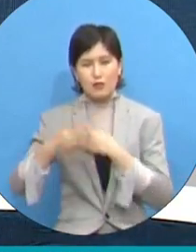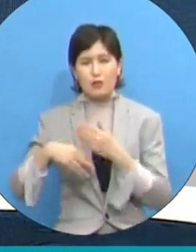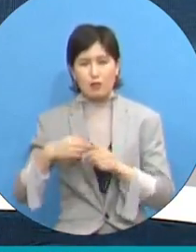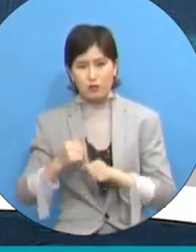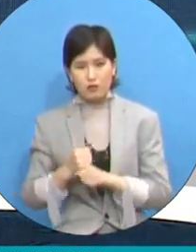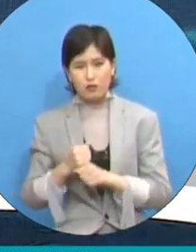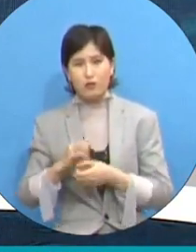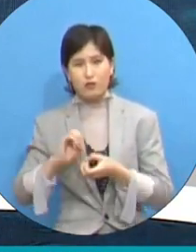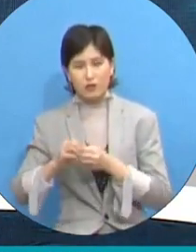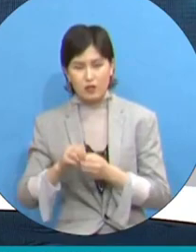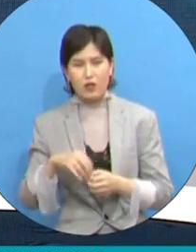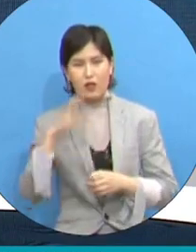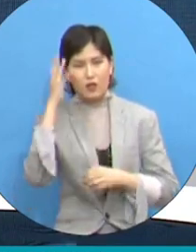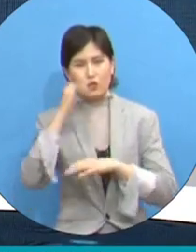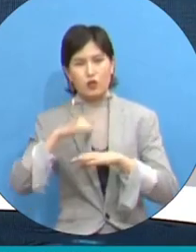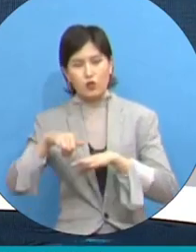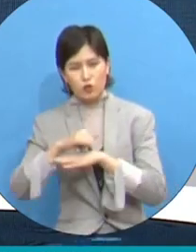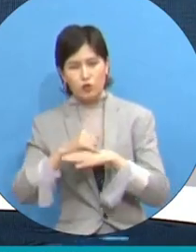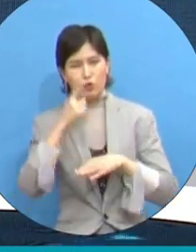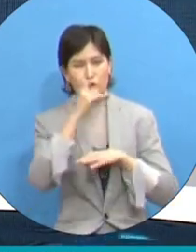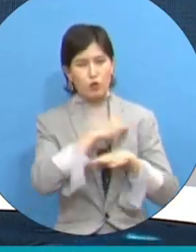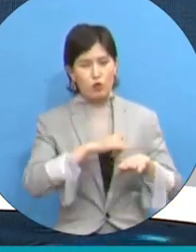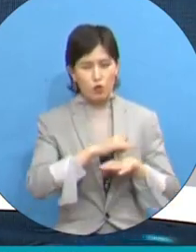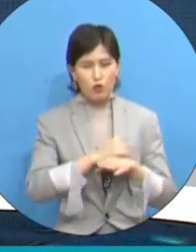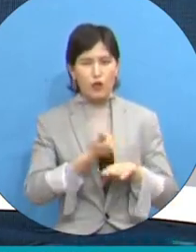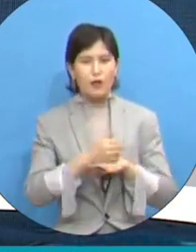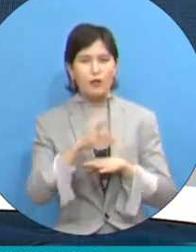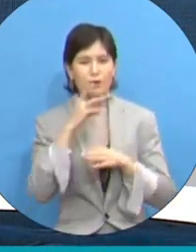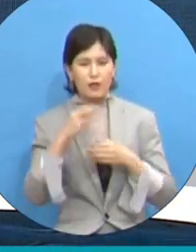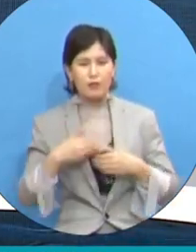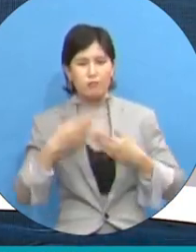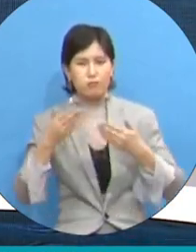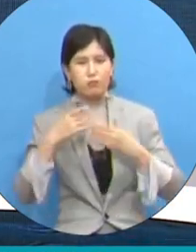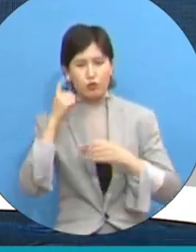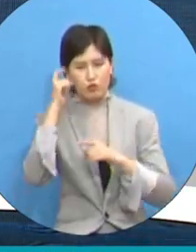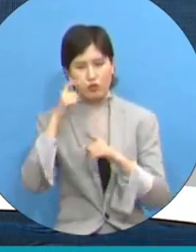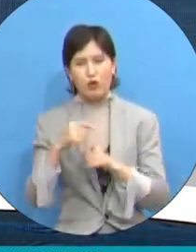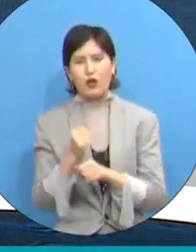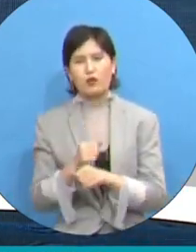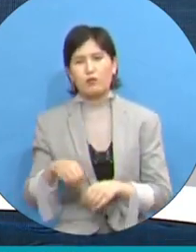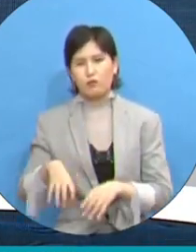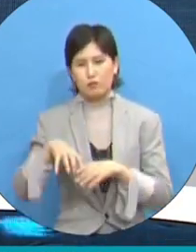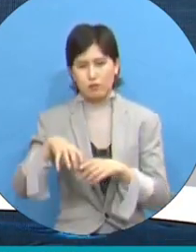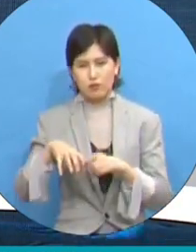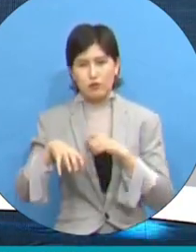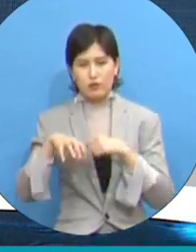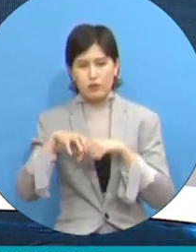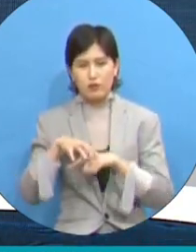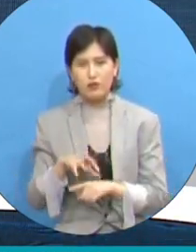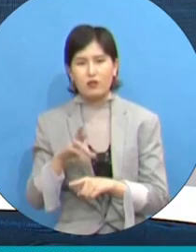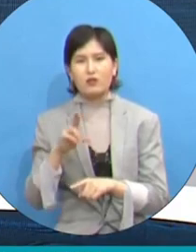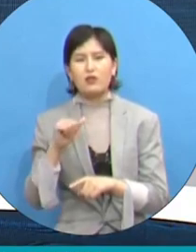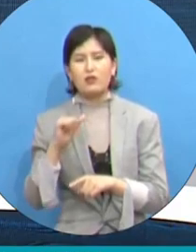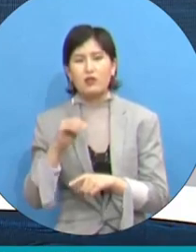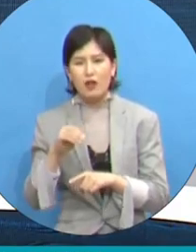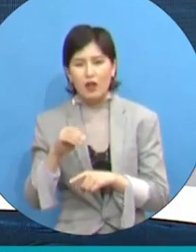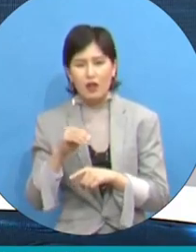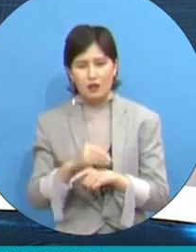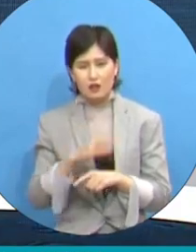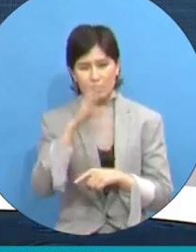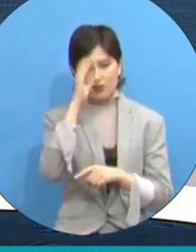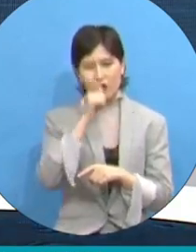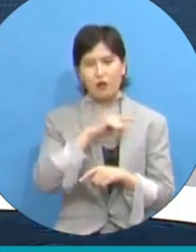болон дотоодын жуулчдад манай улсын аяилжуулчлалын нэгдсэн мэдээллийг хүргэх зорилготой. Тэгвэл тус төвийн үйл ажиллагаатай салбарын сайд